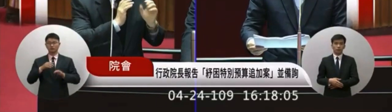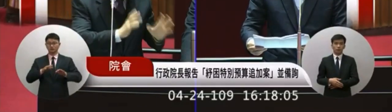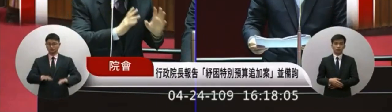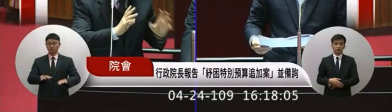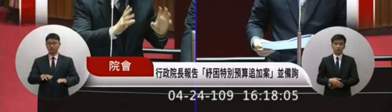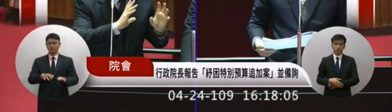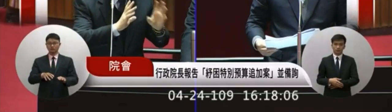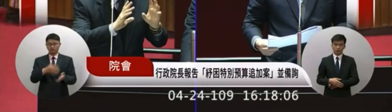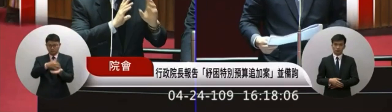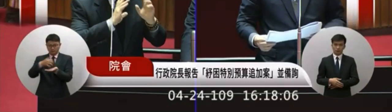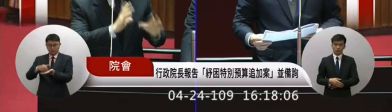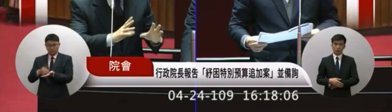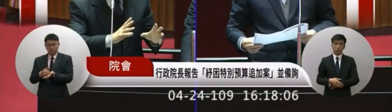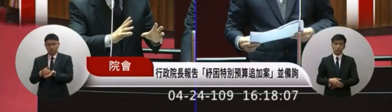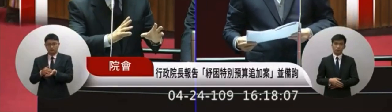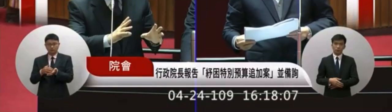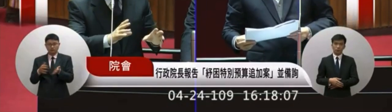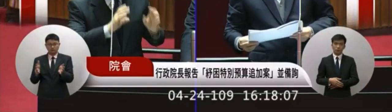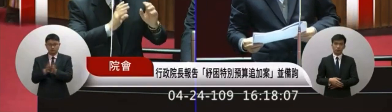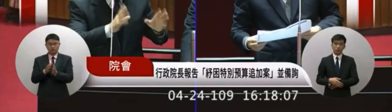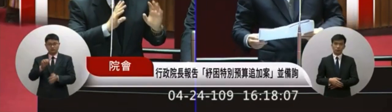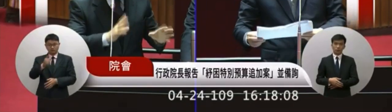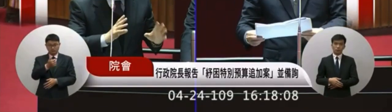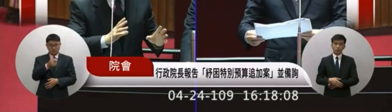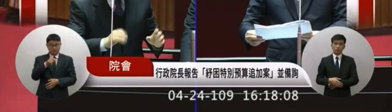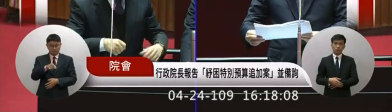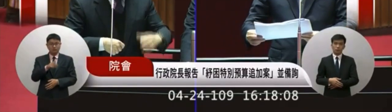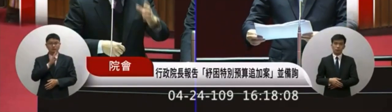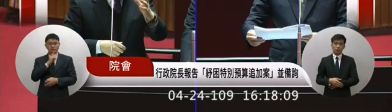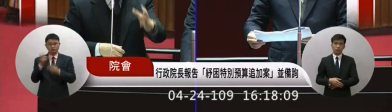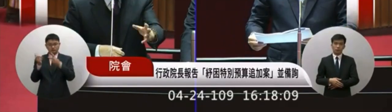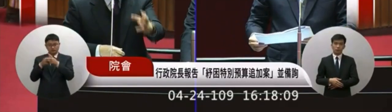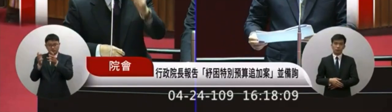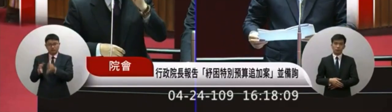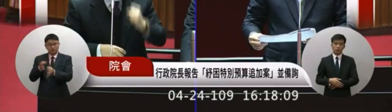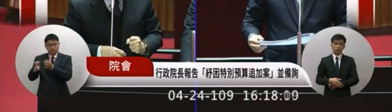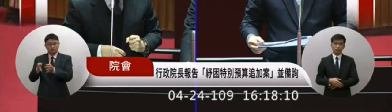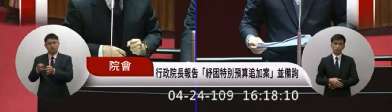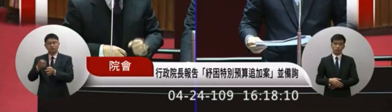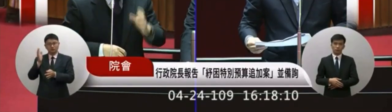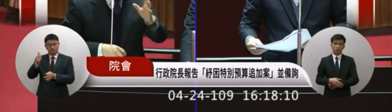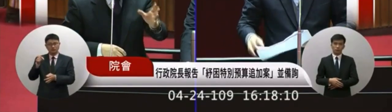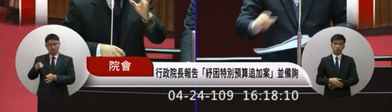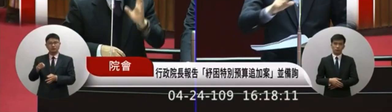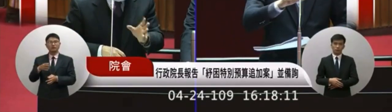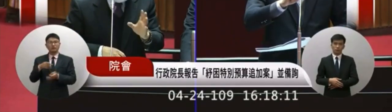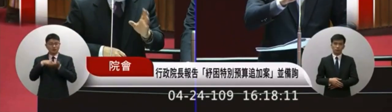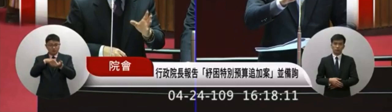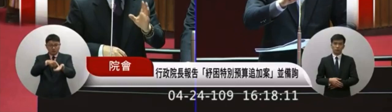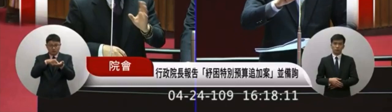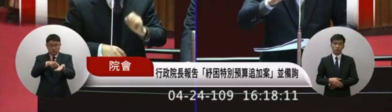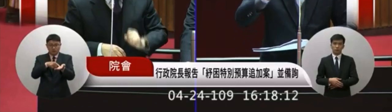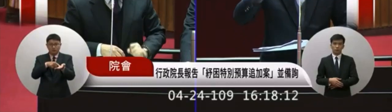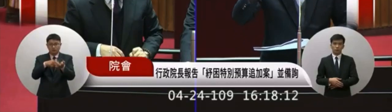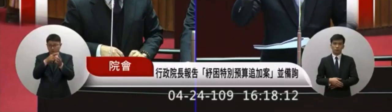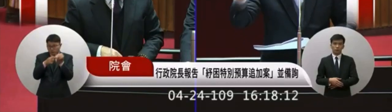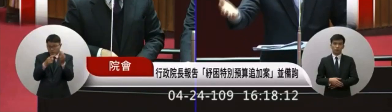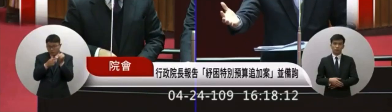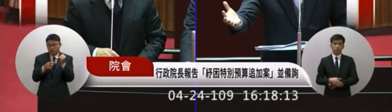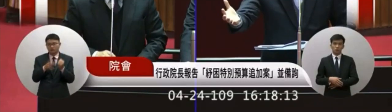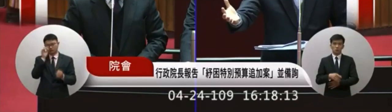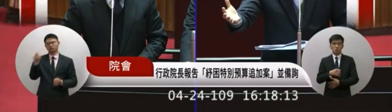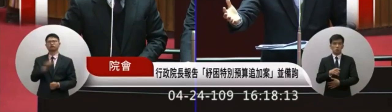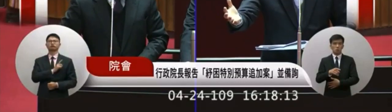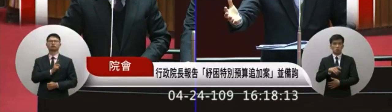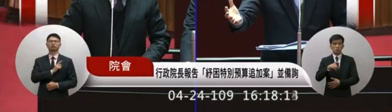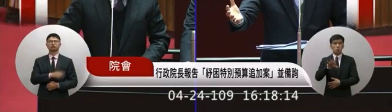个50万的这个小规模营业人作为一个基数，那么他会来申请多少，这个要看他自己的这个。 那你总有一